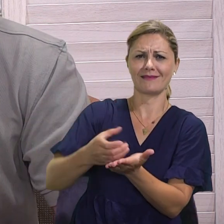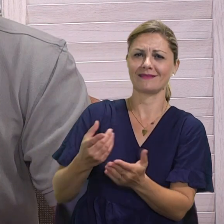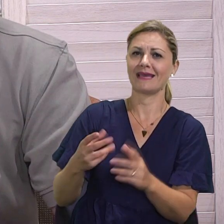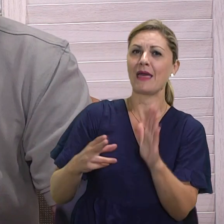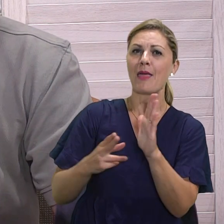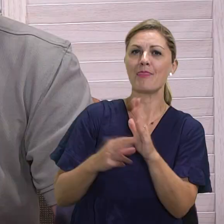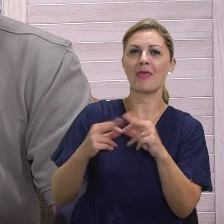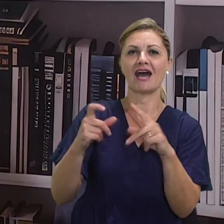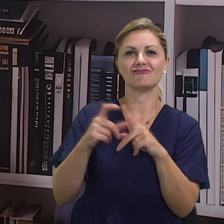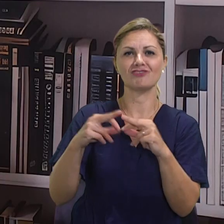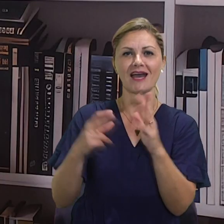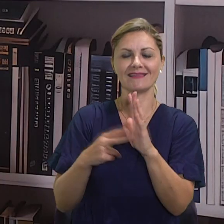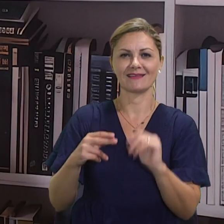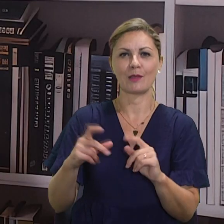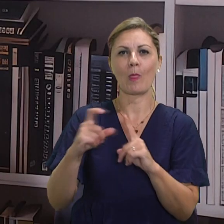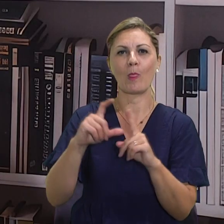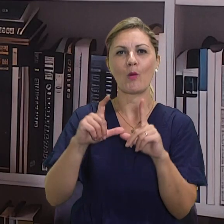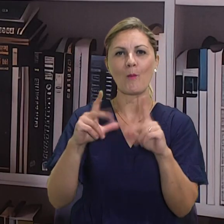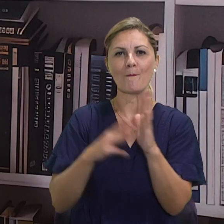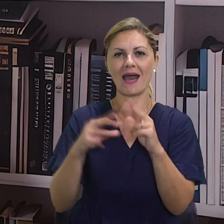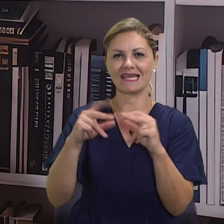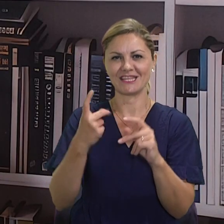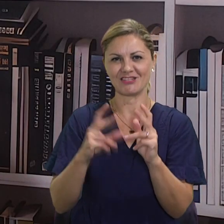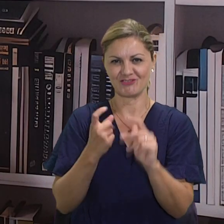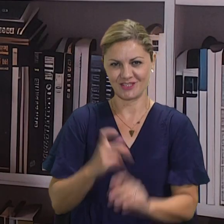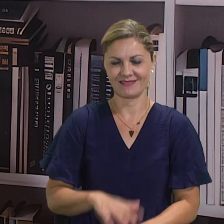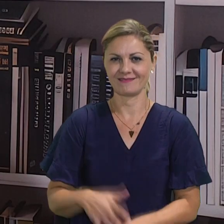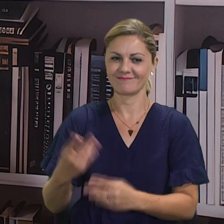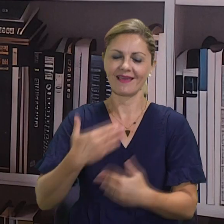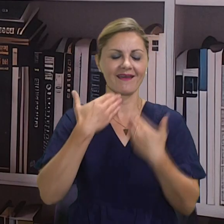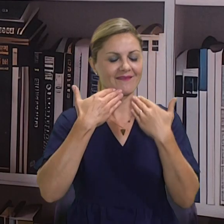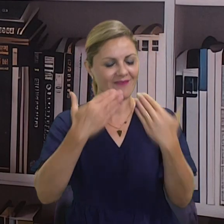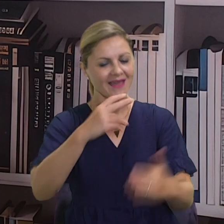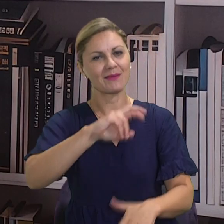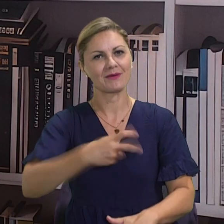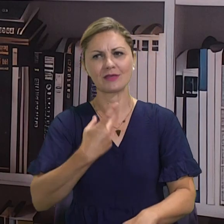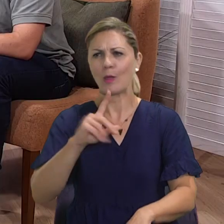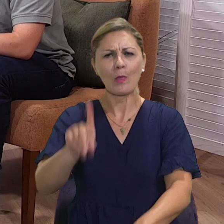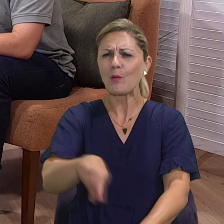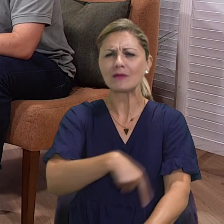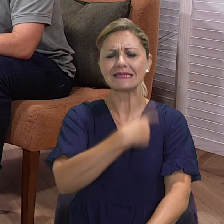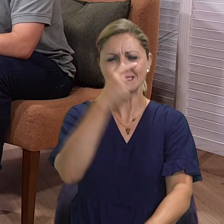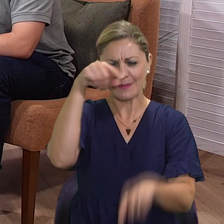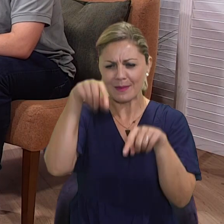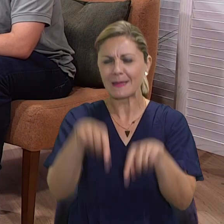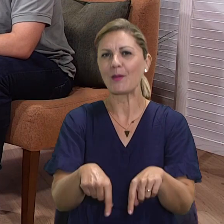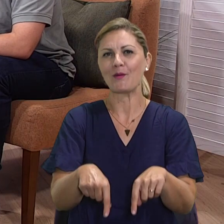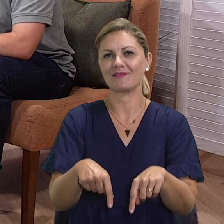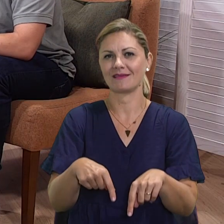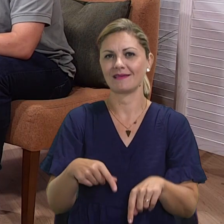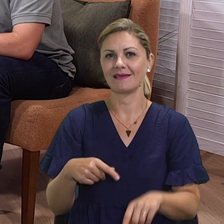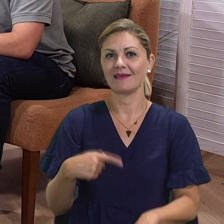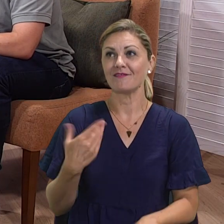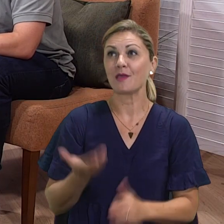Nađan Dumanić. Dobar dan. Dobar dan. Drago mi je da sam opet ugošćen u vašoj emisiji. Nije vas dugo bilo, a vi ste jedan